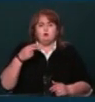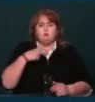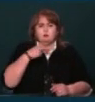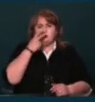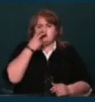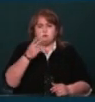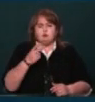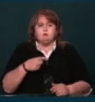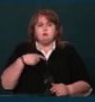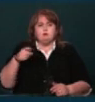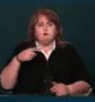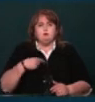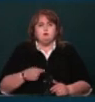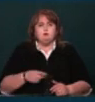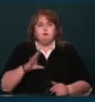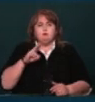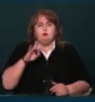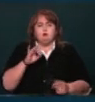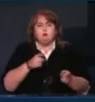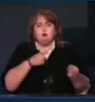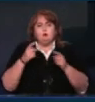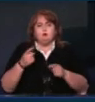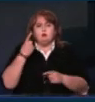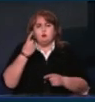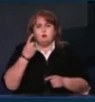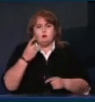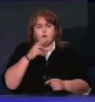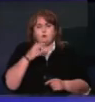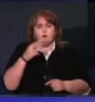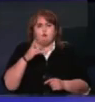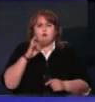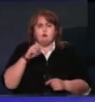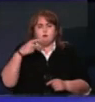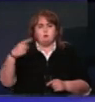рассматриваем с вами при переходе атома с одного уровня на другой.